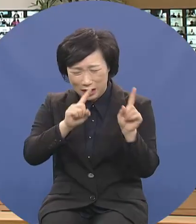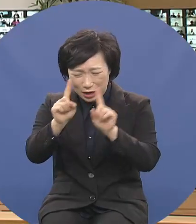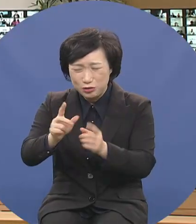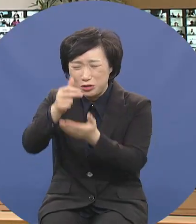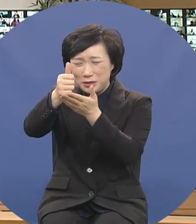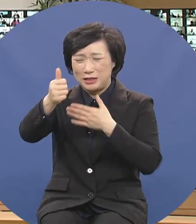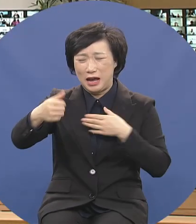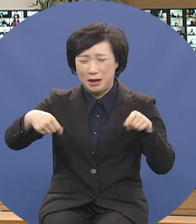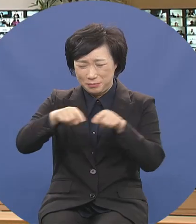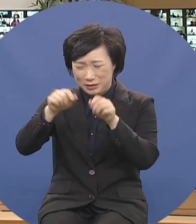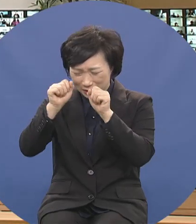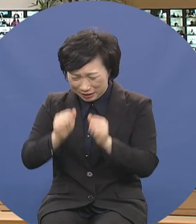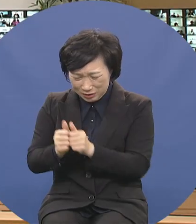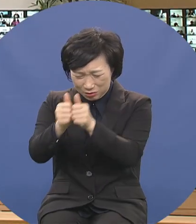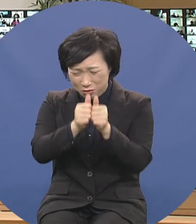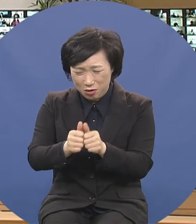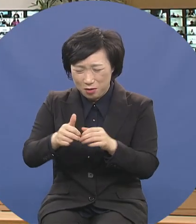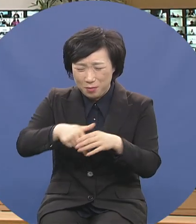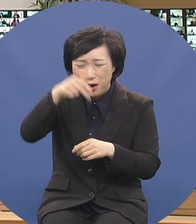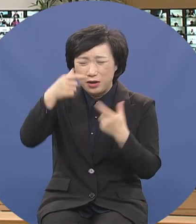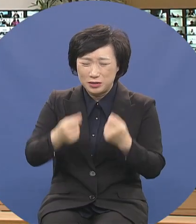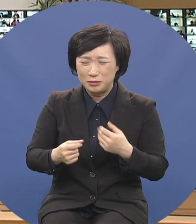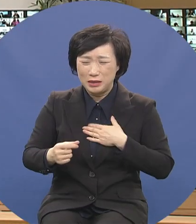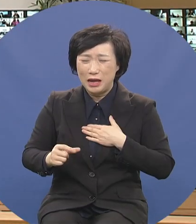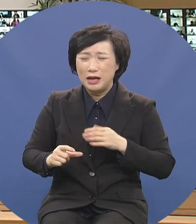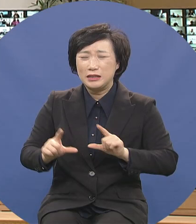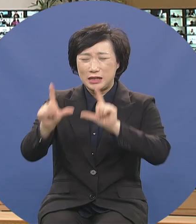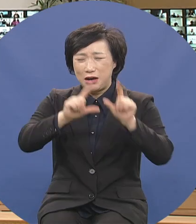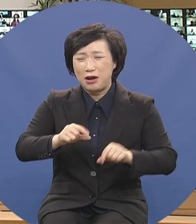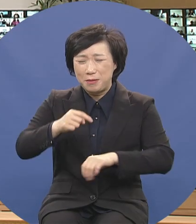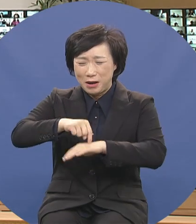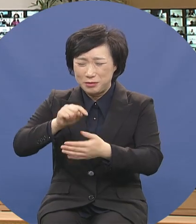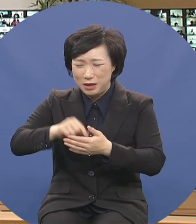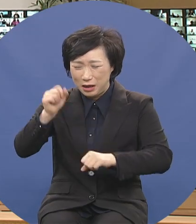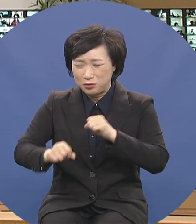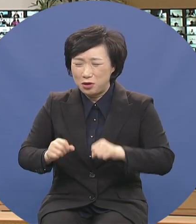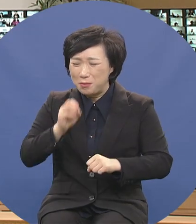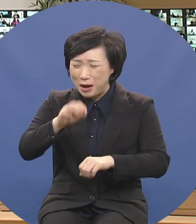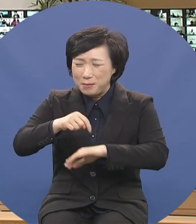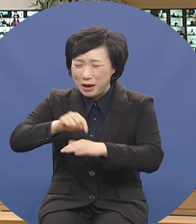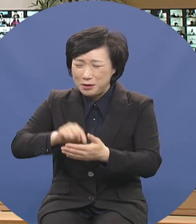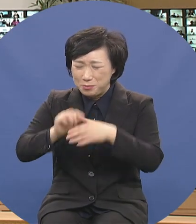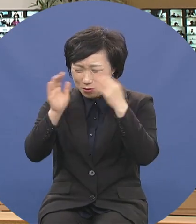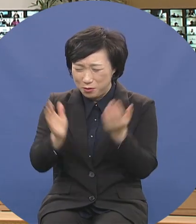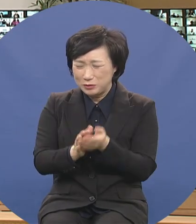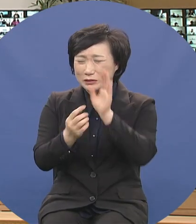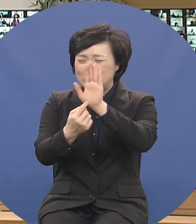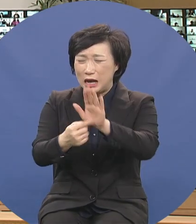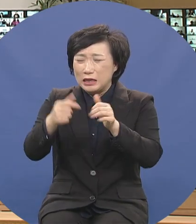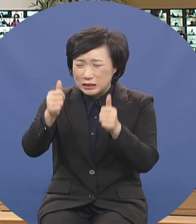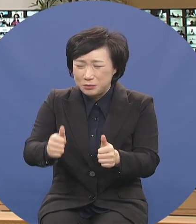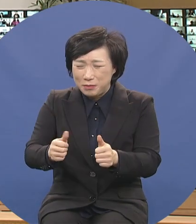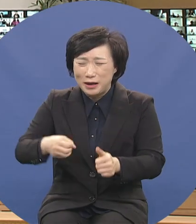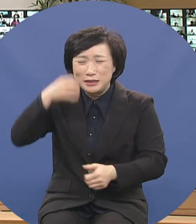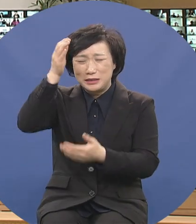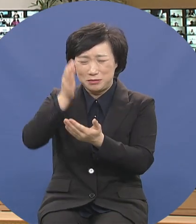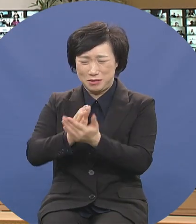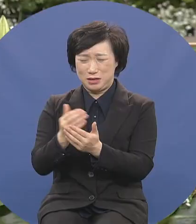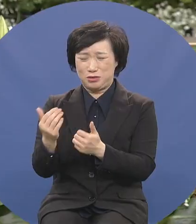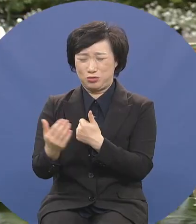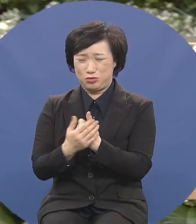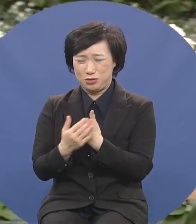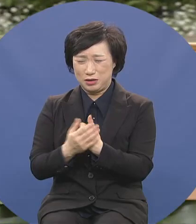계시고 벌거벗은 것처럼 내 삶과 마음과 행동과 은행심사가 드러나 심판받는 사실을 놓지 말게